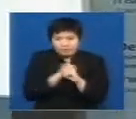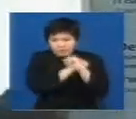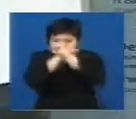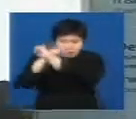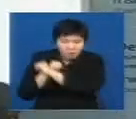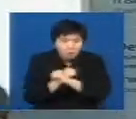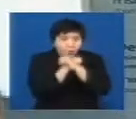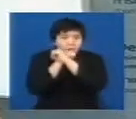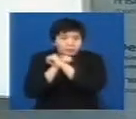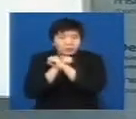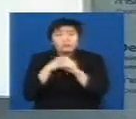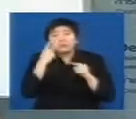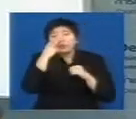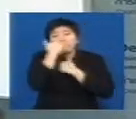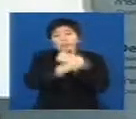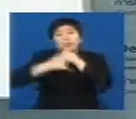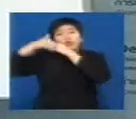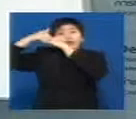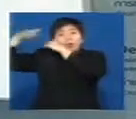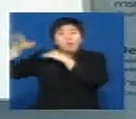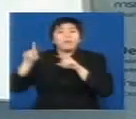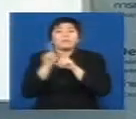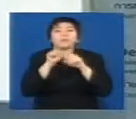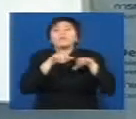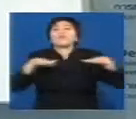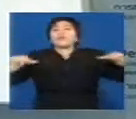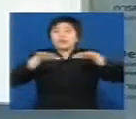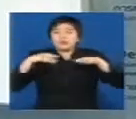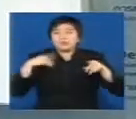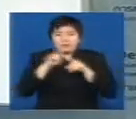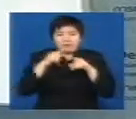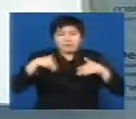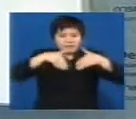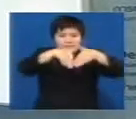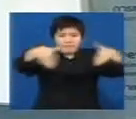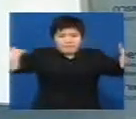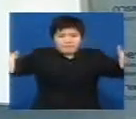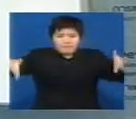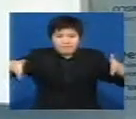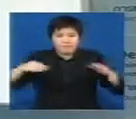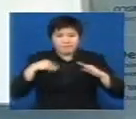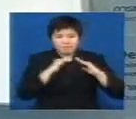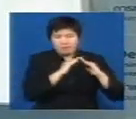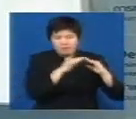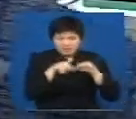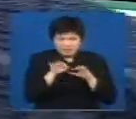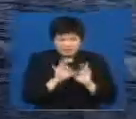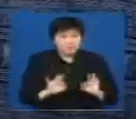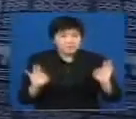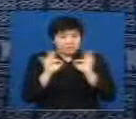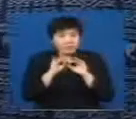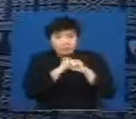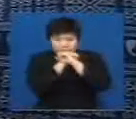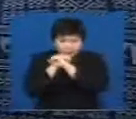คือถ้าไปดูในต่างประเทศเนี่ยนะจะเป็นเรื่องปกติที่จะมีเขาเรียกกำแพงเก็บน้ำไว้บ้านเราพอสร้างกำแพงกัน